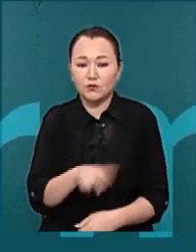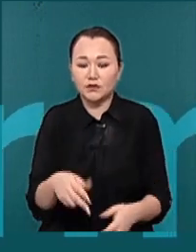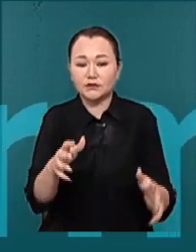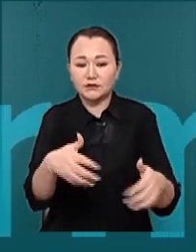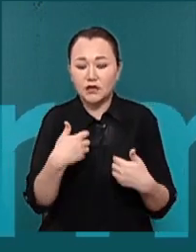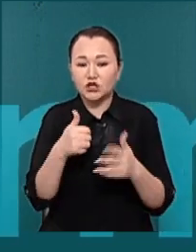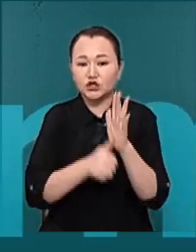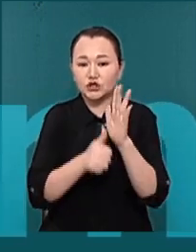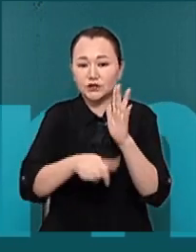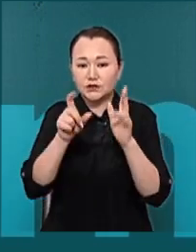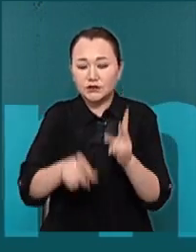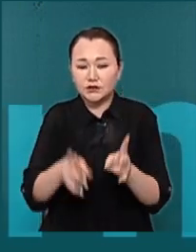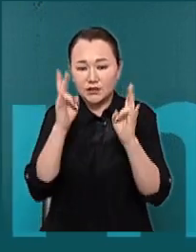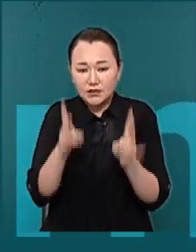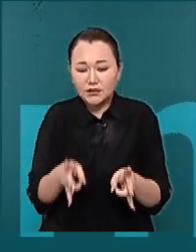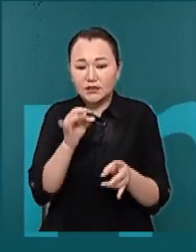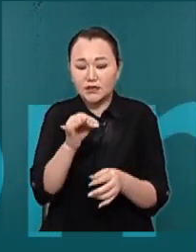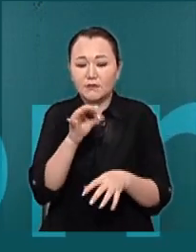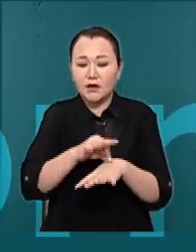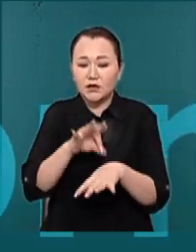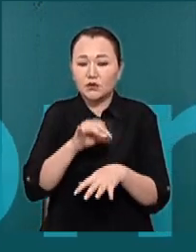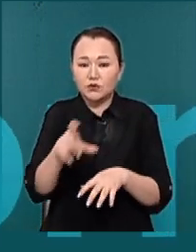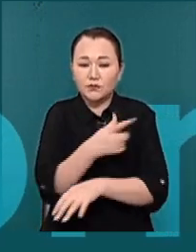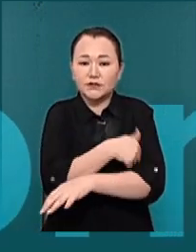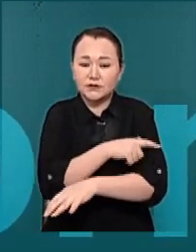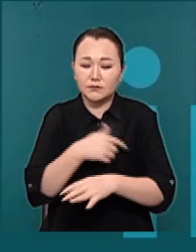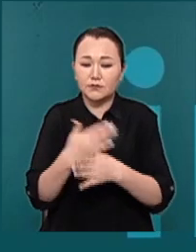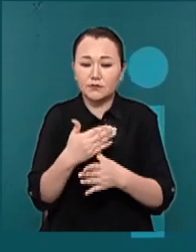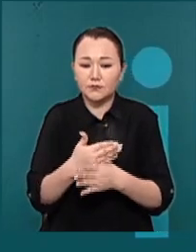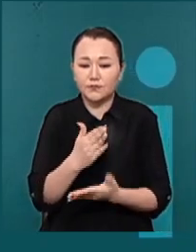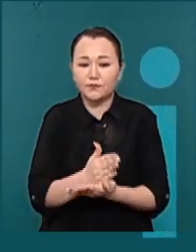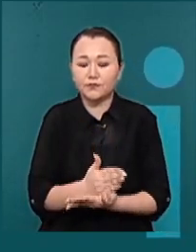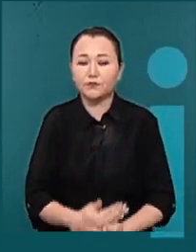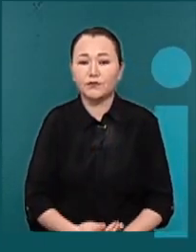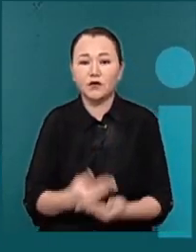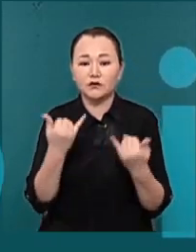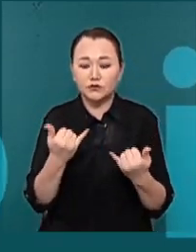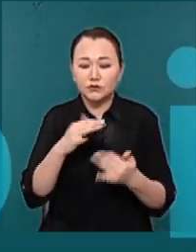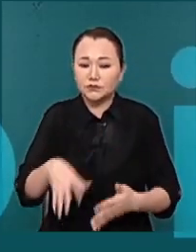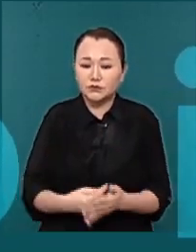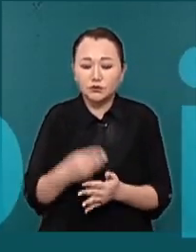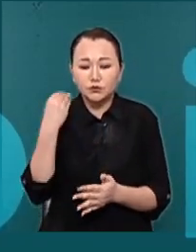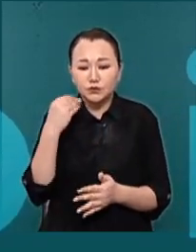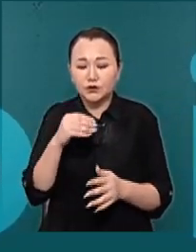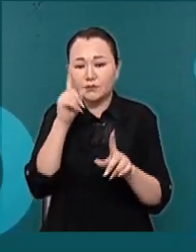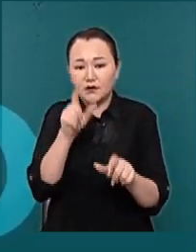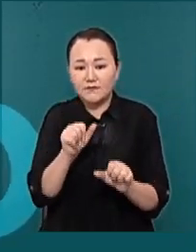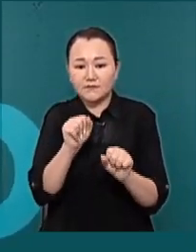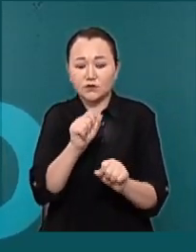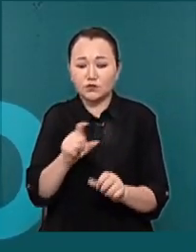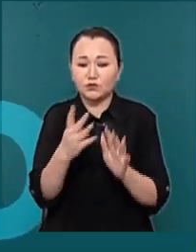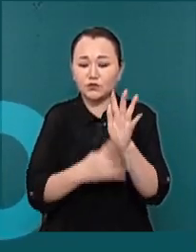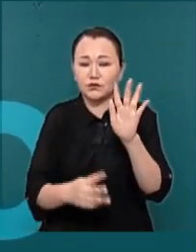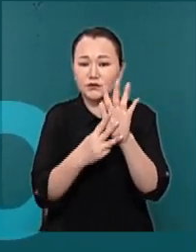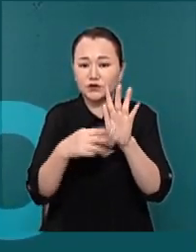астам зардап шеккендер мен науқастарға медициналық көмек көрсетілді. Қазірге дейін Түркияның құқық қорғау органдары